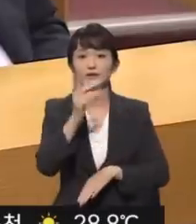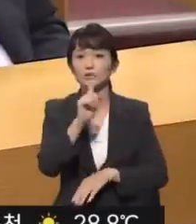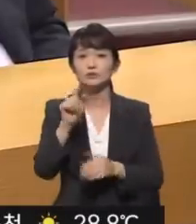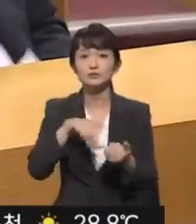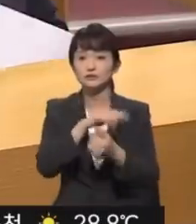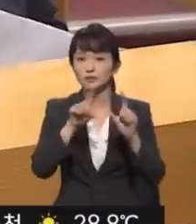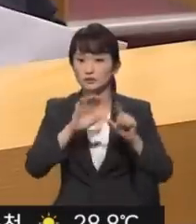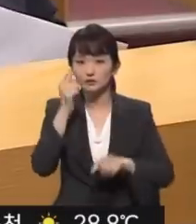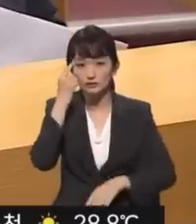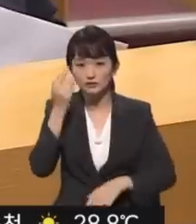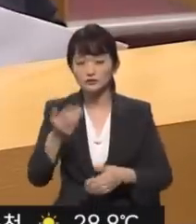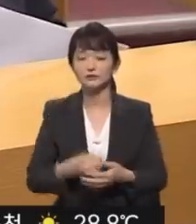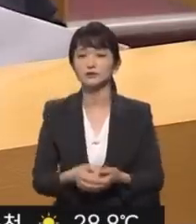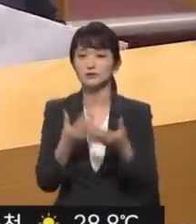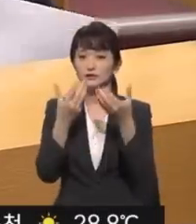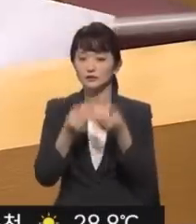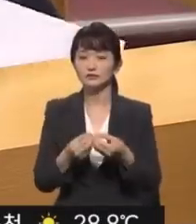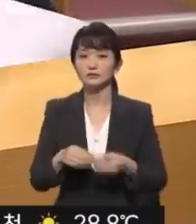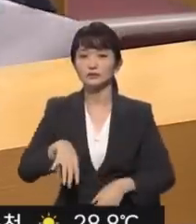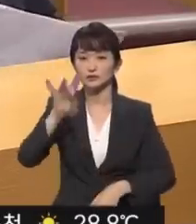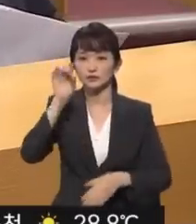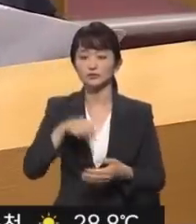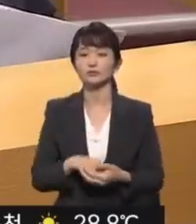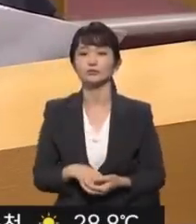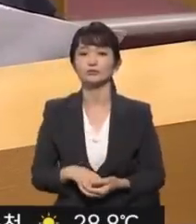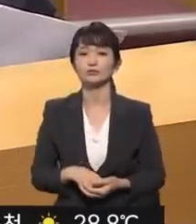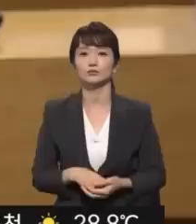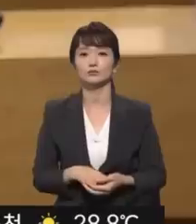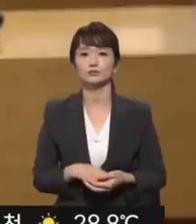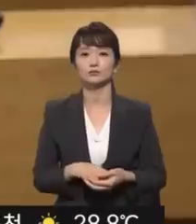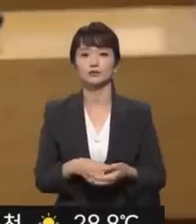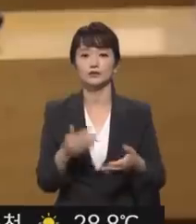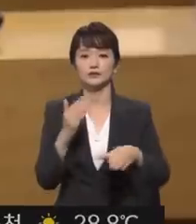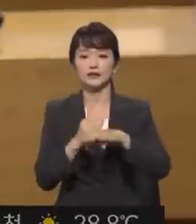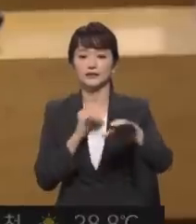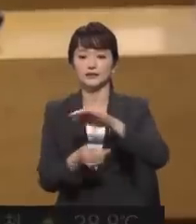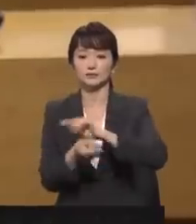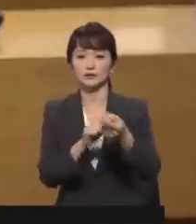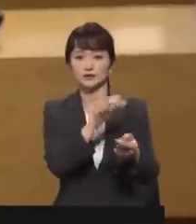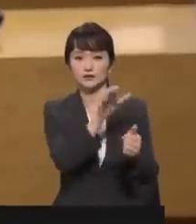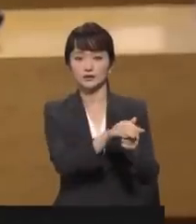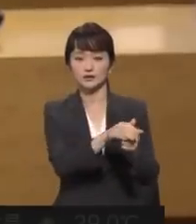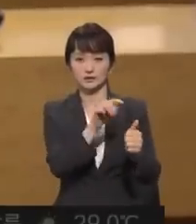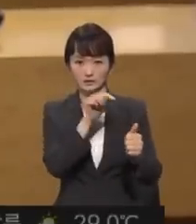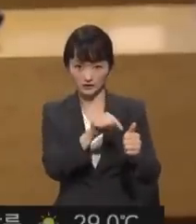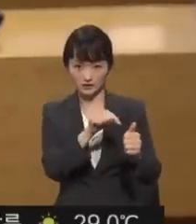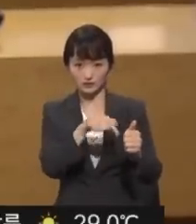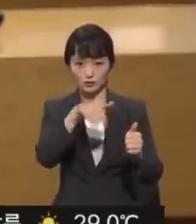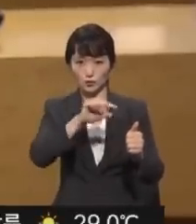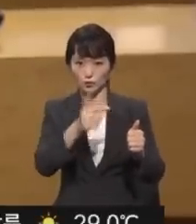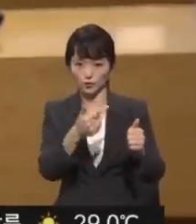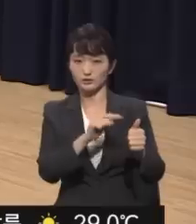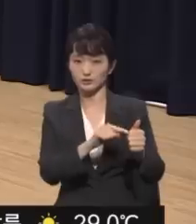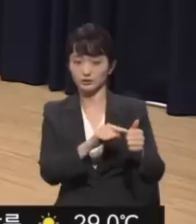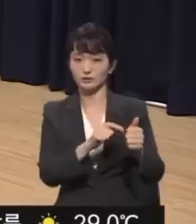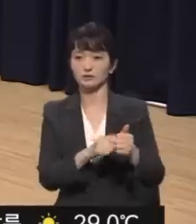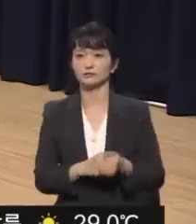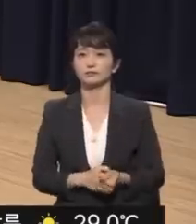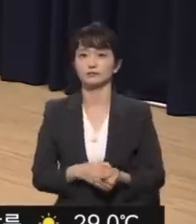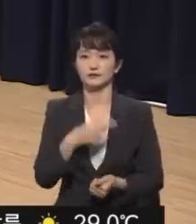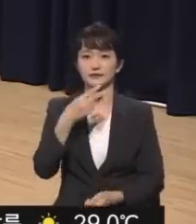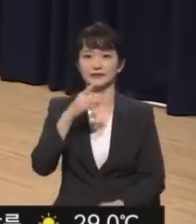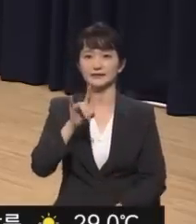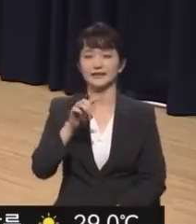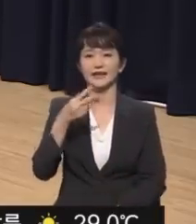되어야 되네 뭐 이런거 좋다 실은 처음에 문제 댔던 것이 직무 대행 체제를 인정하는 덕 원종동 직무대행 이 하다가 아예 그 펠레 그래